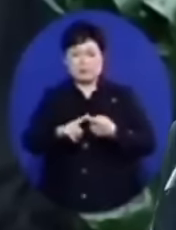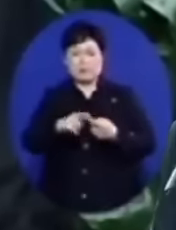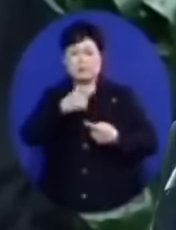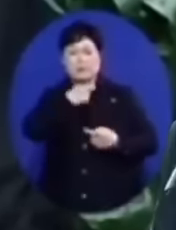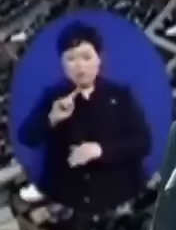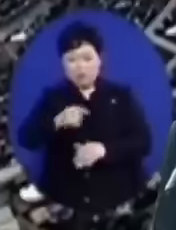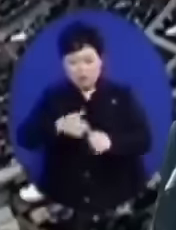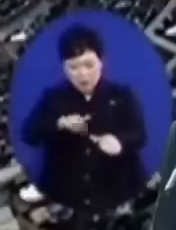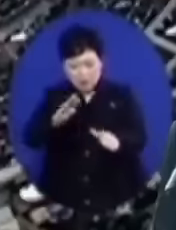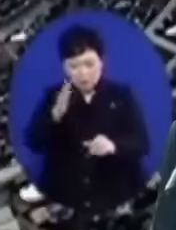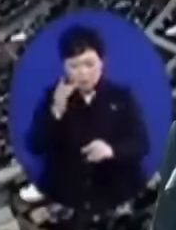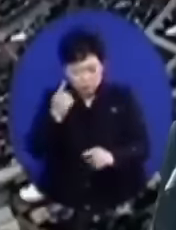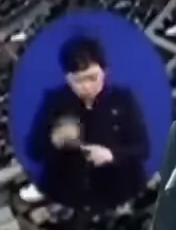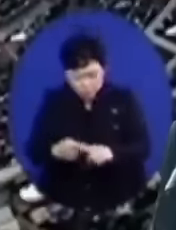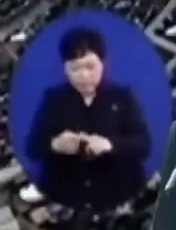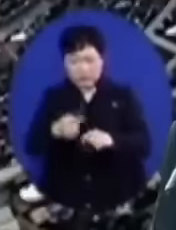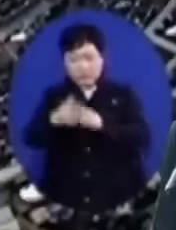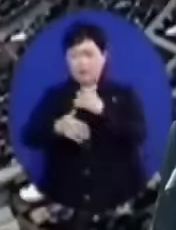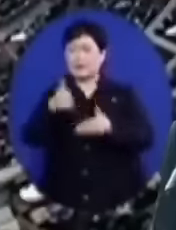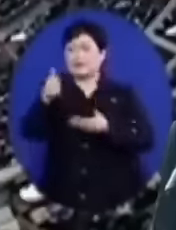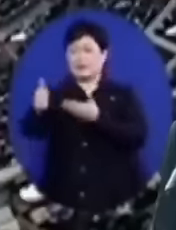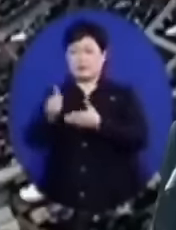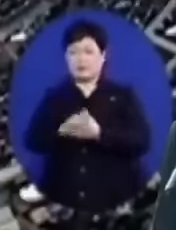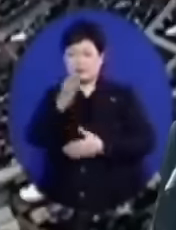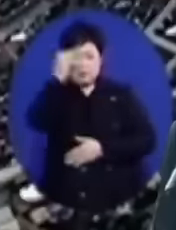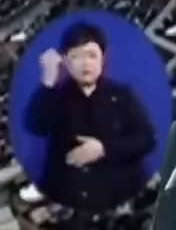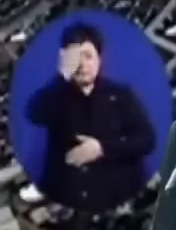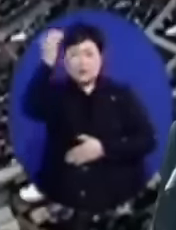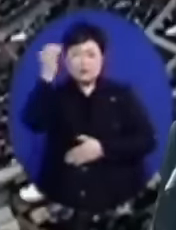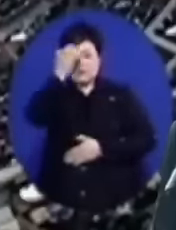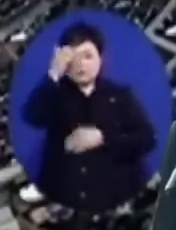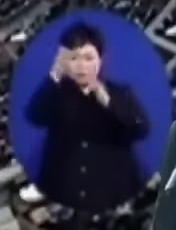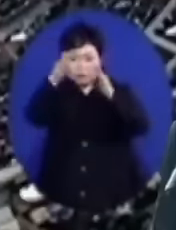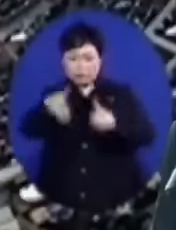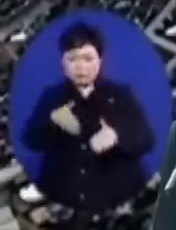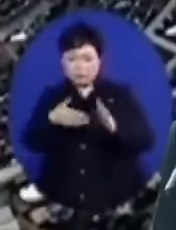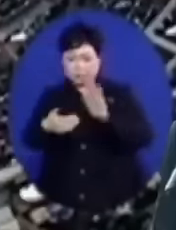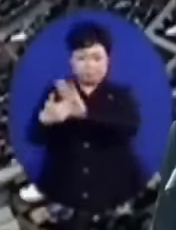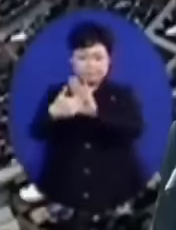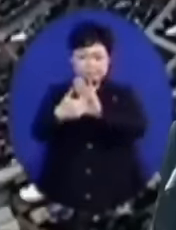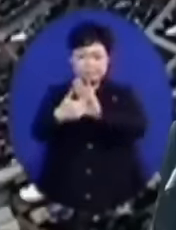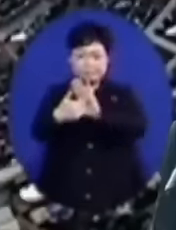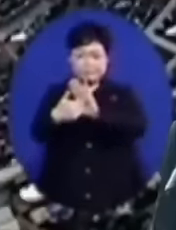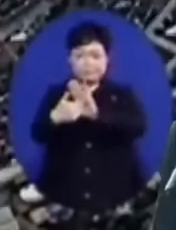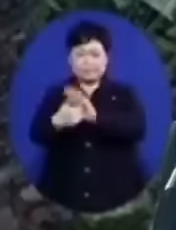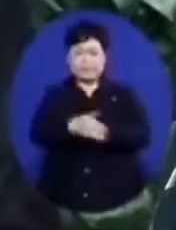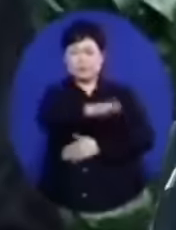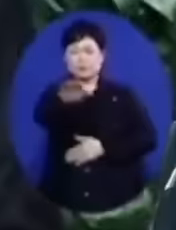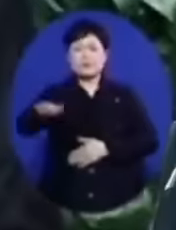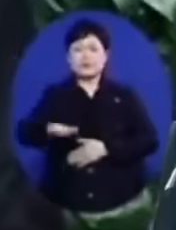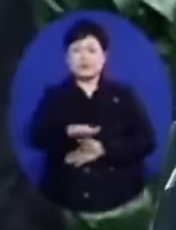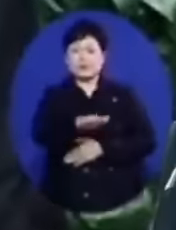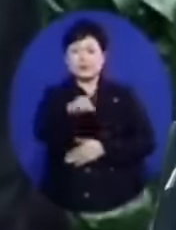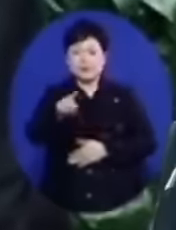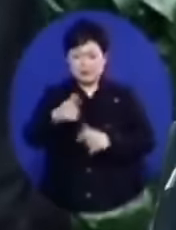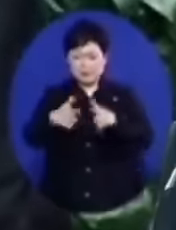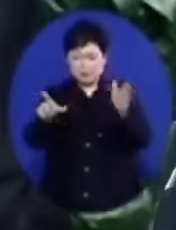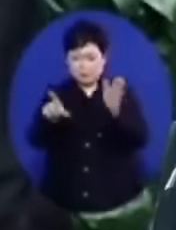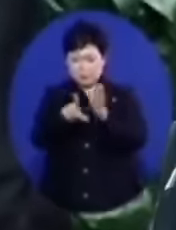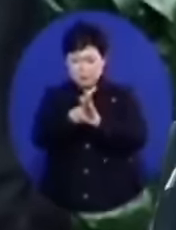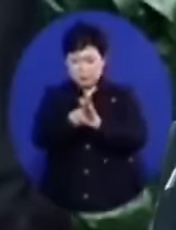원치 않으셨습니다. 하나님이 성령을 통해서 못 가르십니다. 우리가 예수